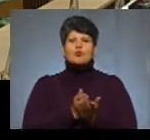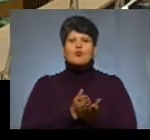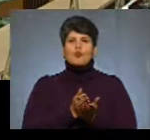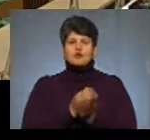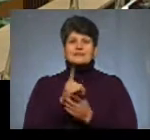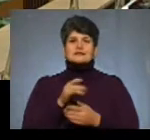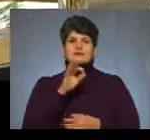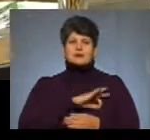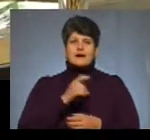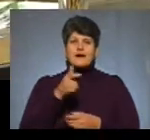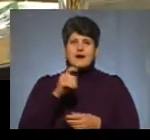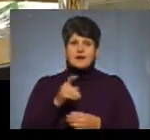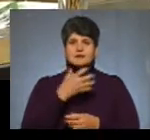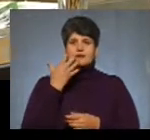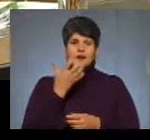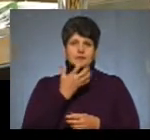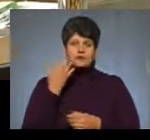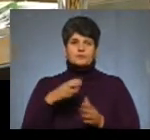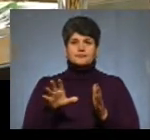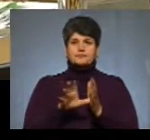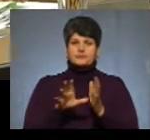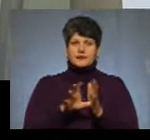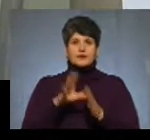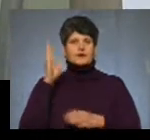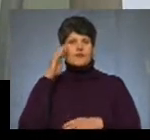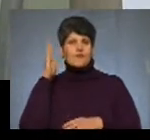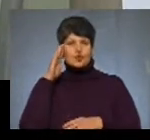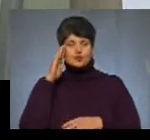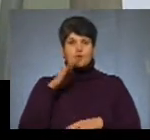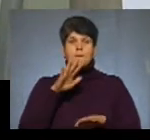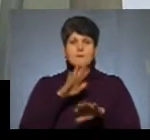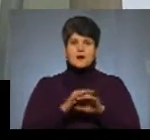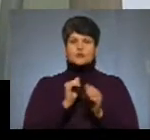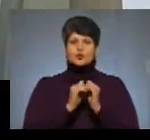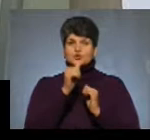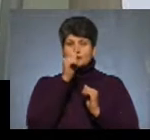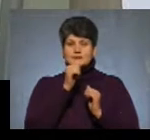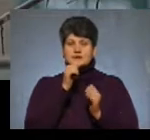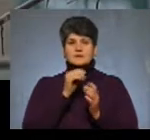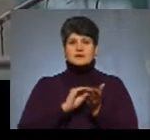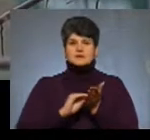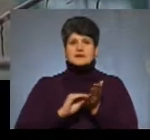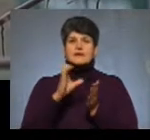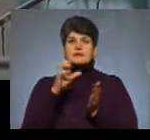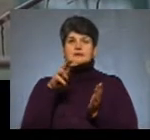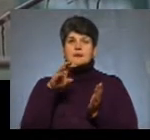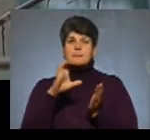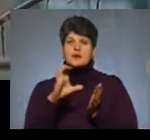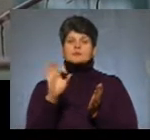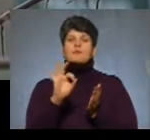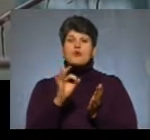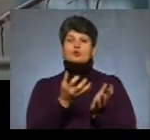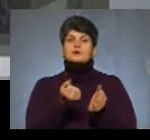за спожитий газ, тепло, електроенергію і воду. Банк щомісяця інформуватиме смс-повідомленнями про